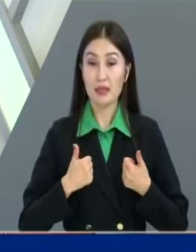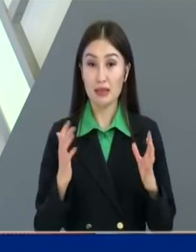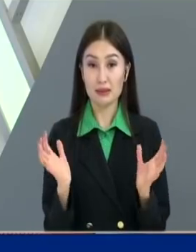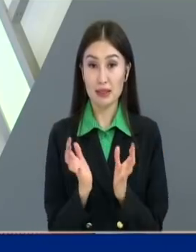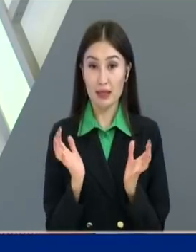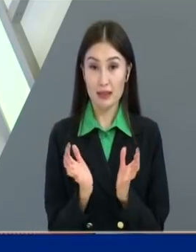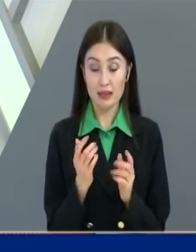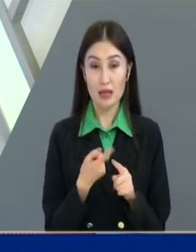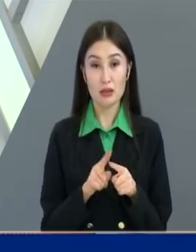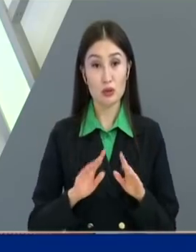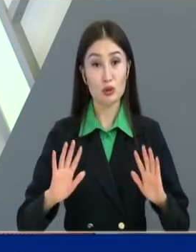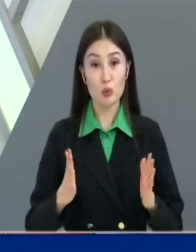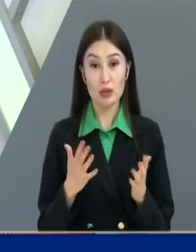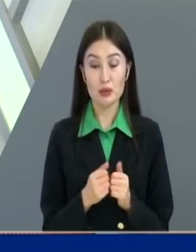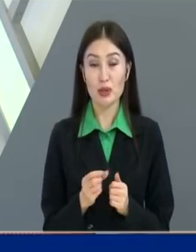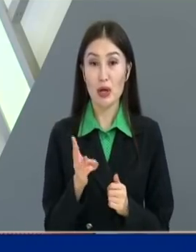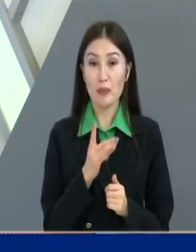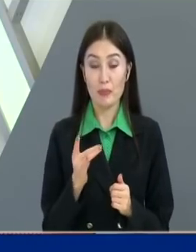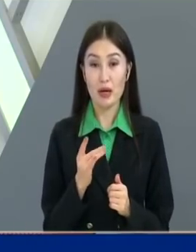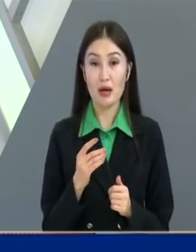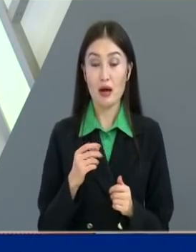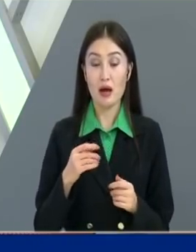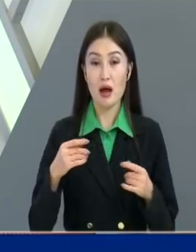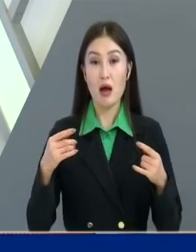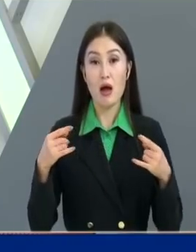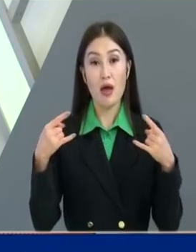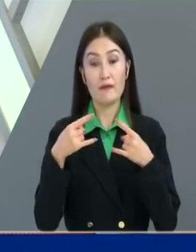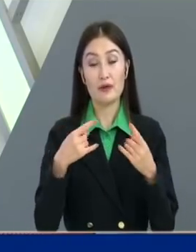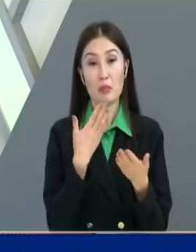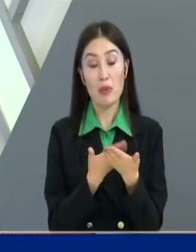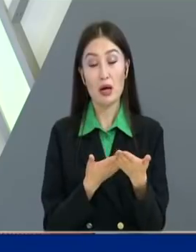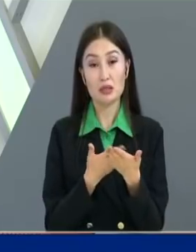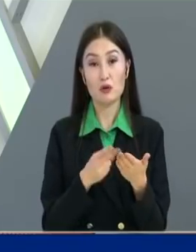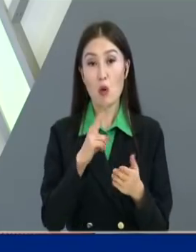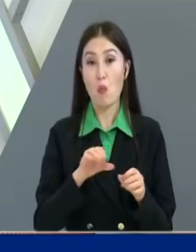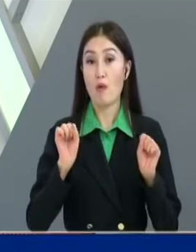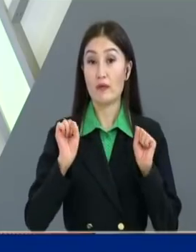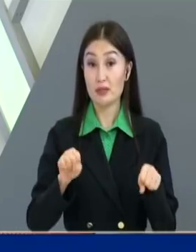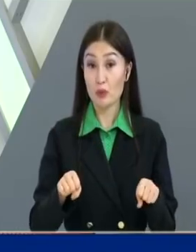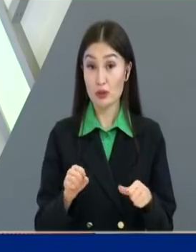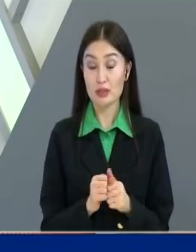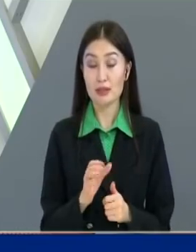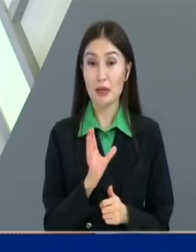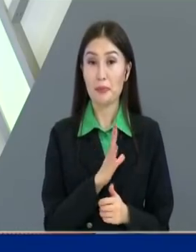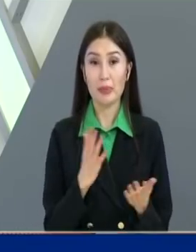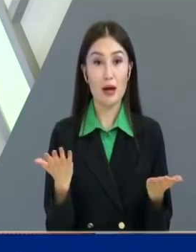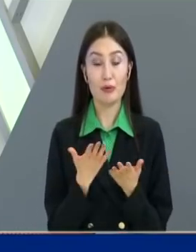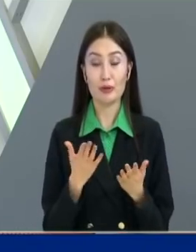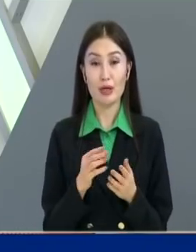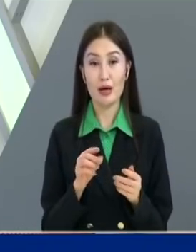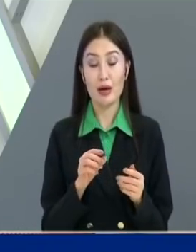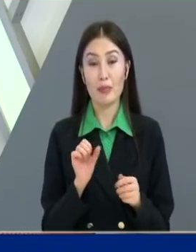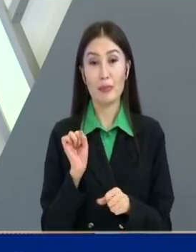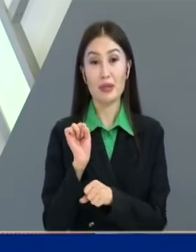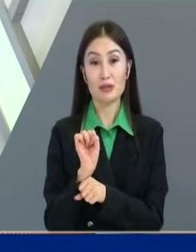эту ситуацию. Мы выходили в эфир по мере своих возможностей. То есть эфир был на какой-то момент сорван, но